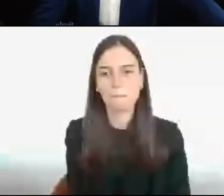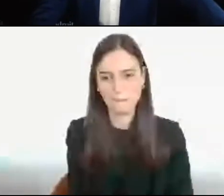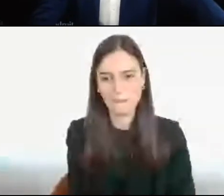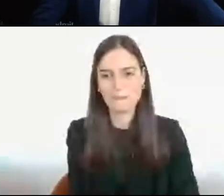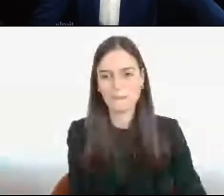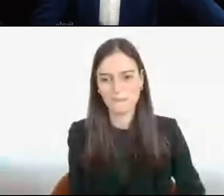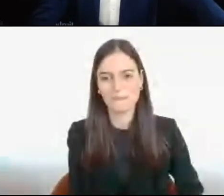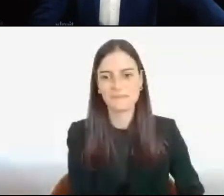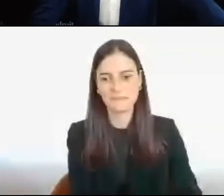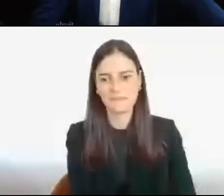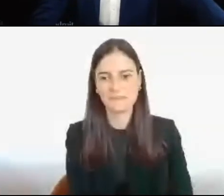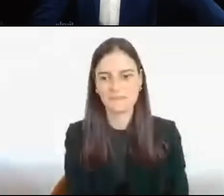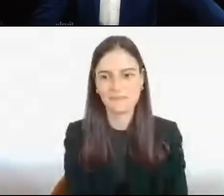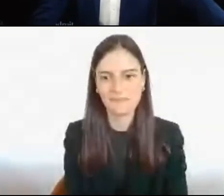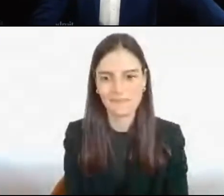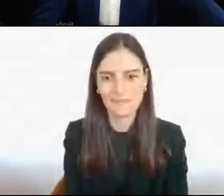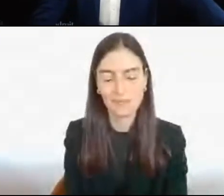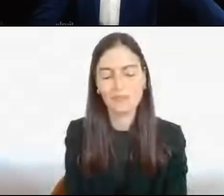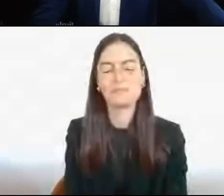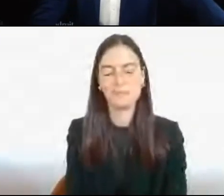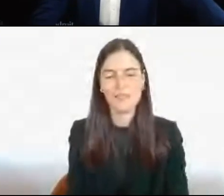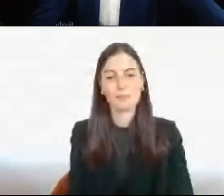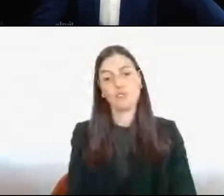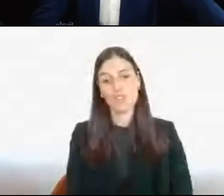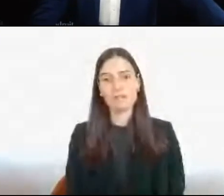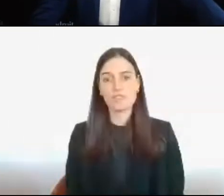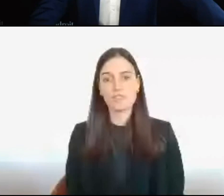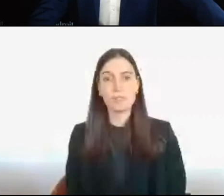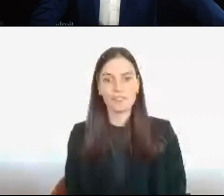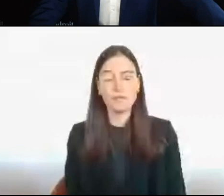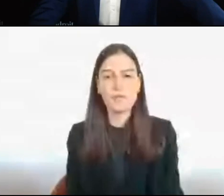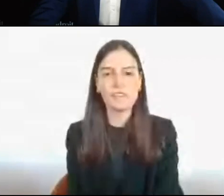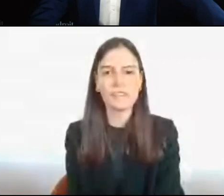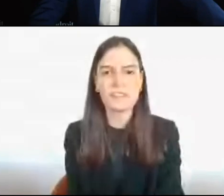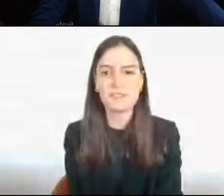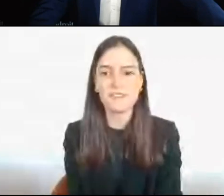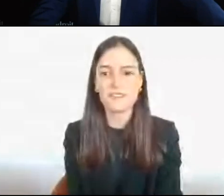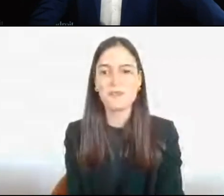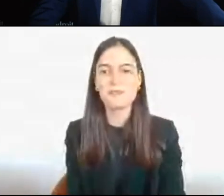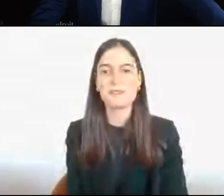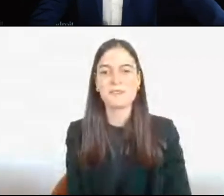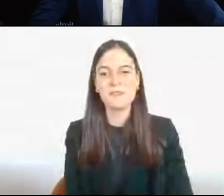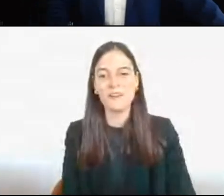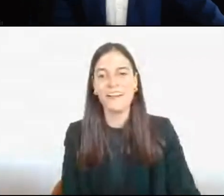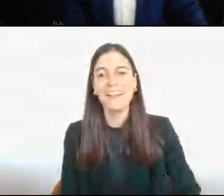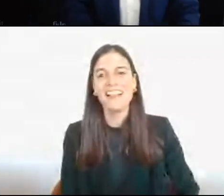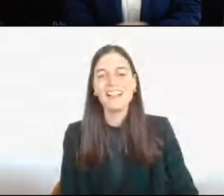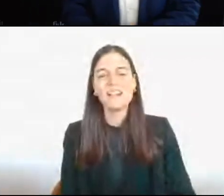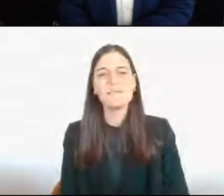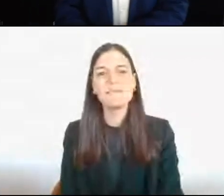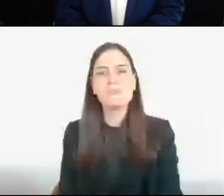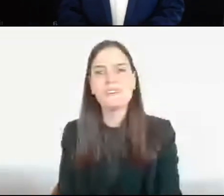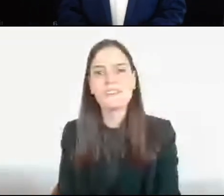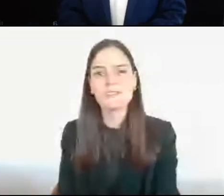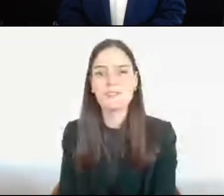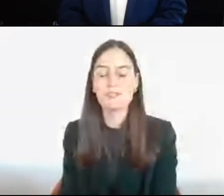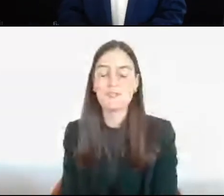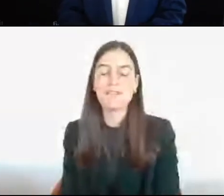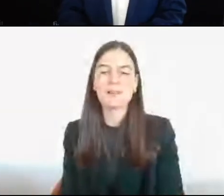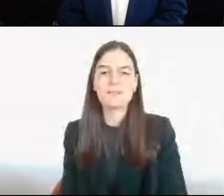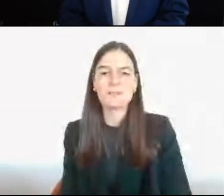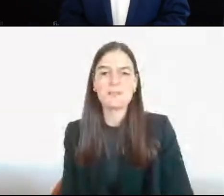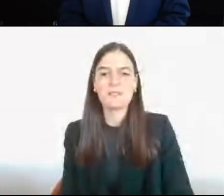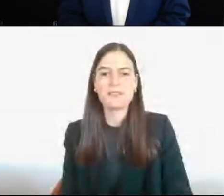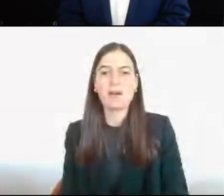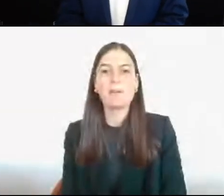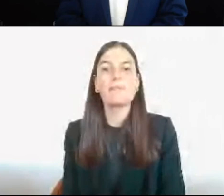Hein. Qu'est-ce que vous avez besoin de savoir sur moi, sur ma situation personnelle ? Déjà, vous serez le bienvenu, hein, Vincent, bien sûr. Et puis, je